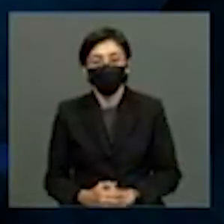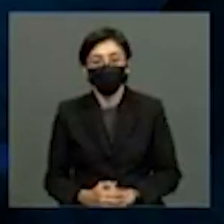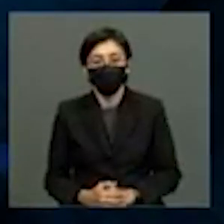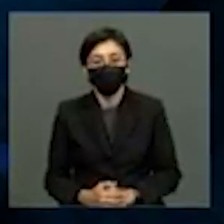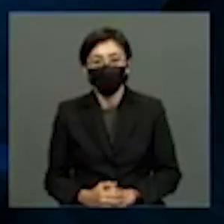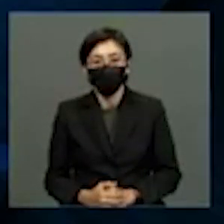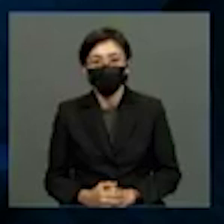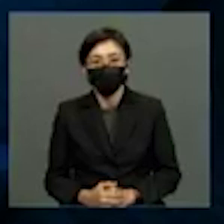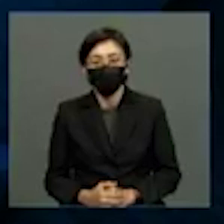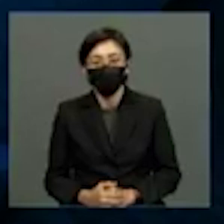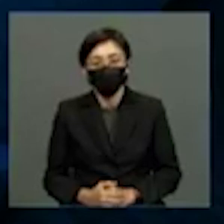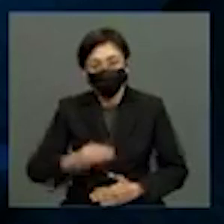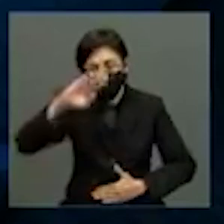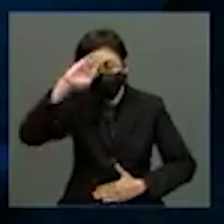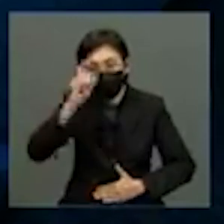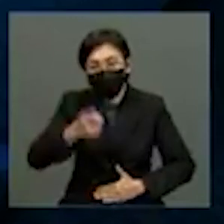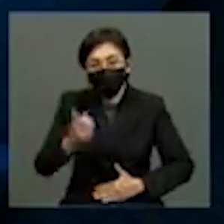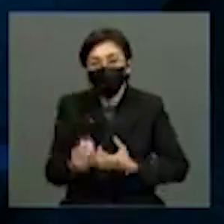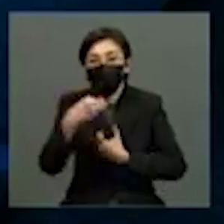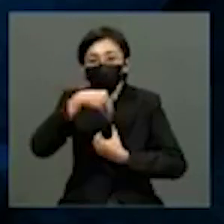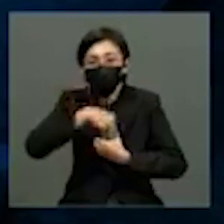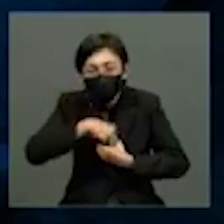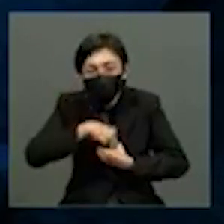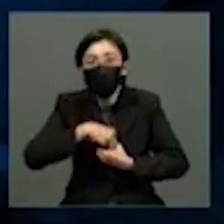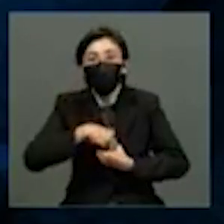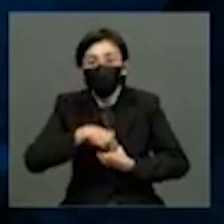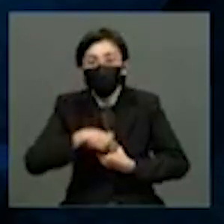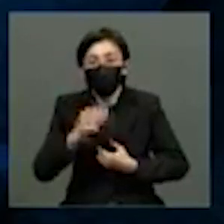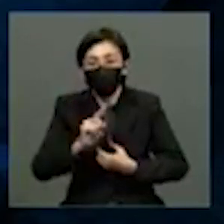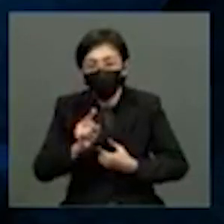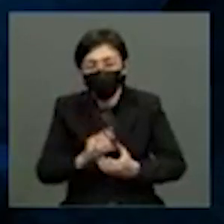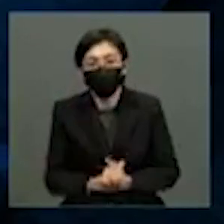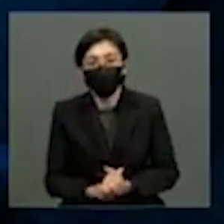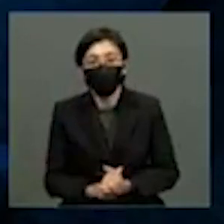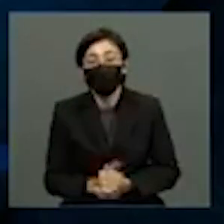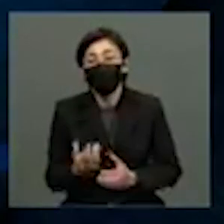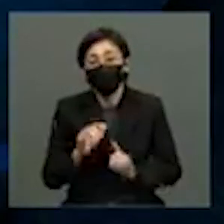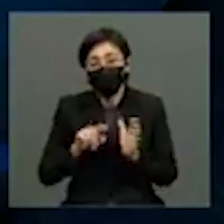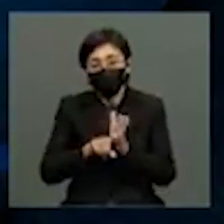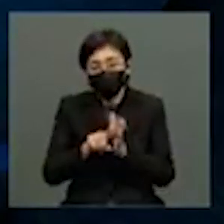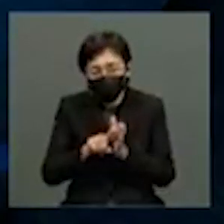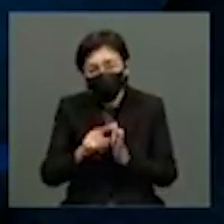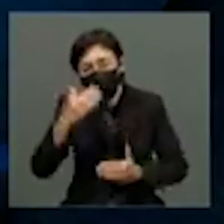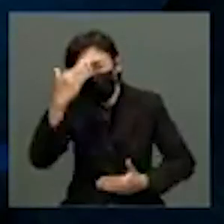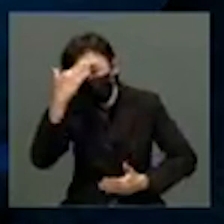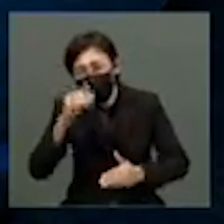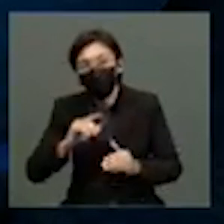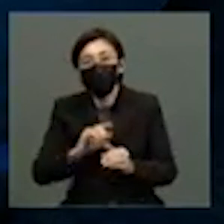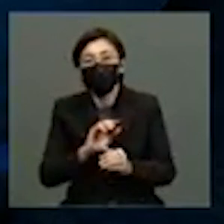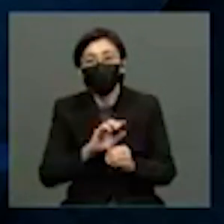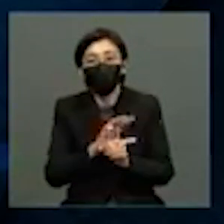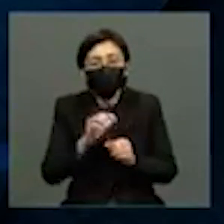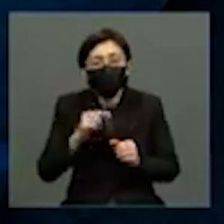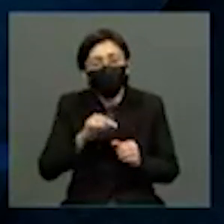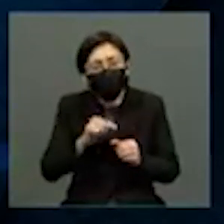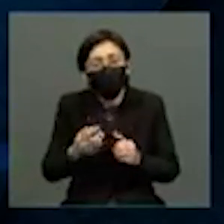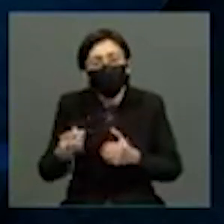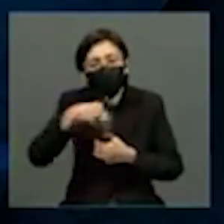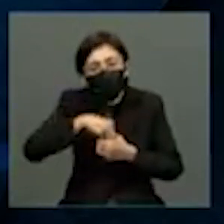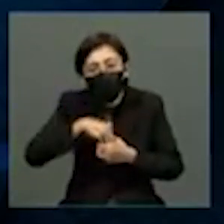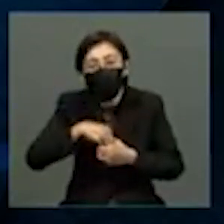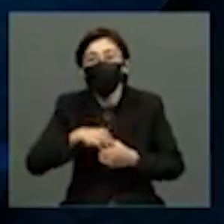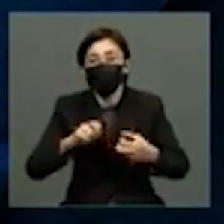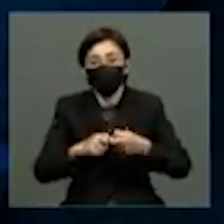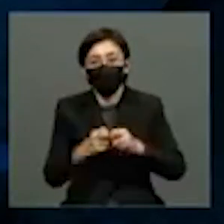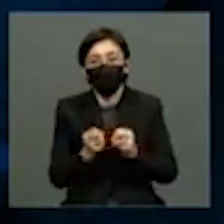ที่เป็นโรคประจำตัวนะครับโรคประจำตัวก็คือปัจจัยเสี่ยงนะครับทำให้เกิดความรุนแรงของโรคเนี่ยก็เป็น